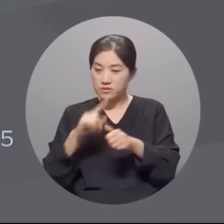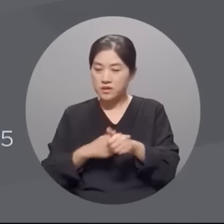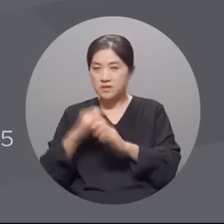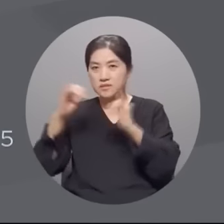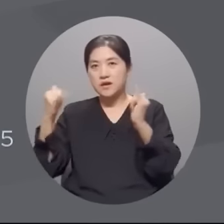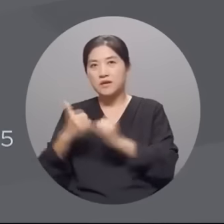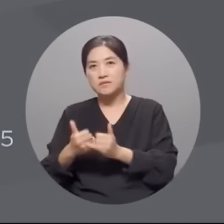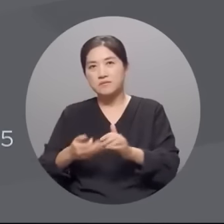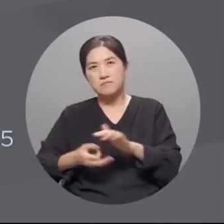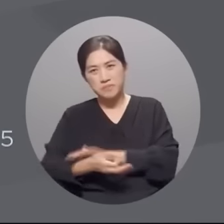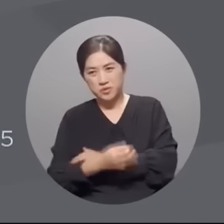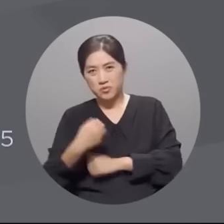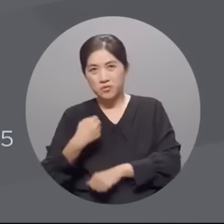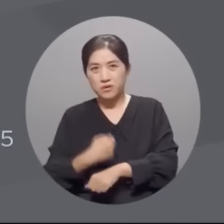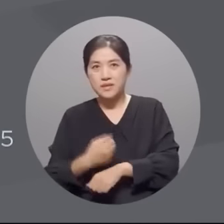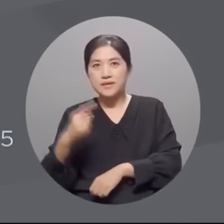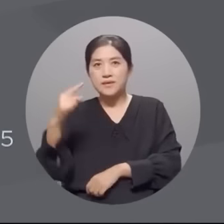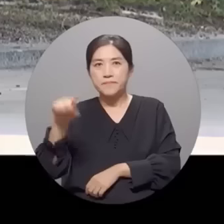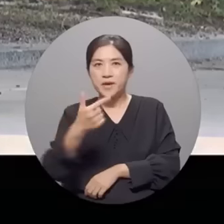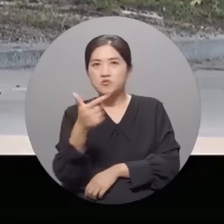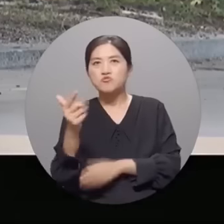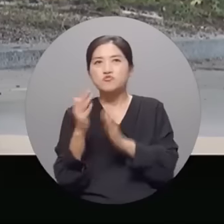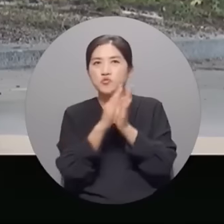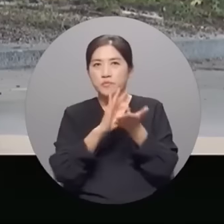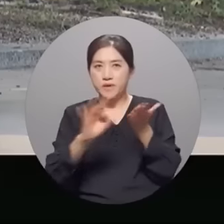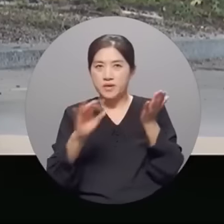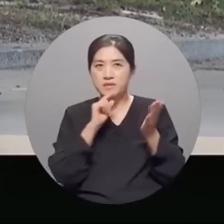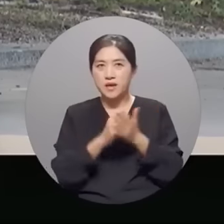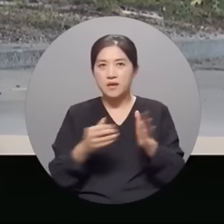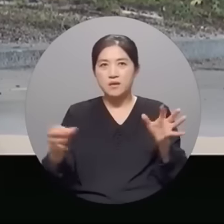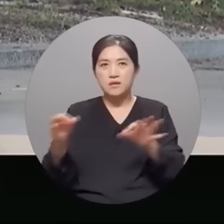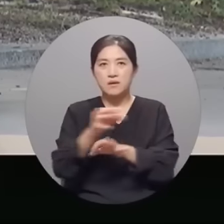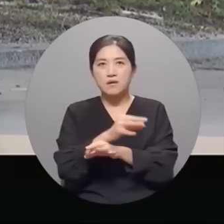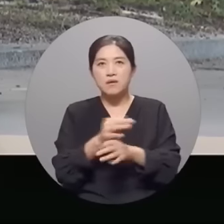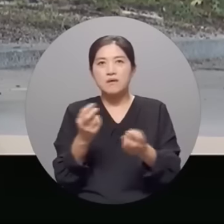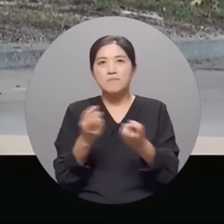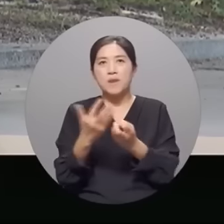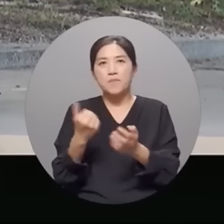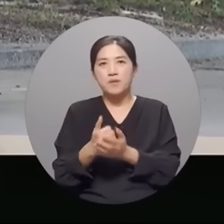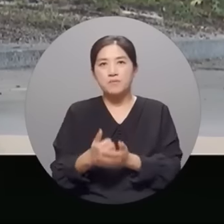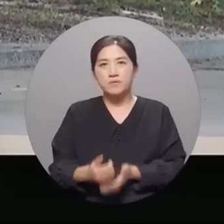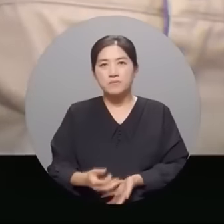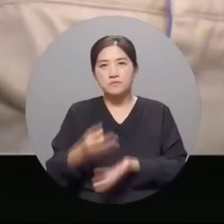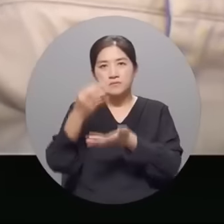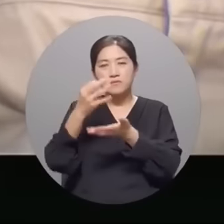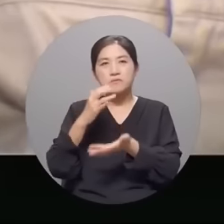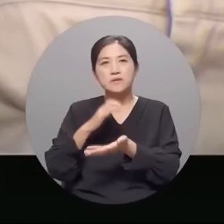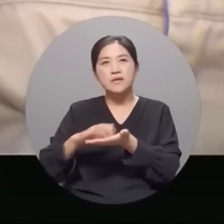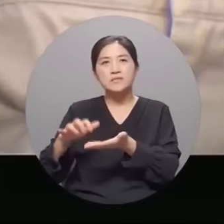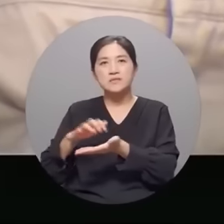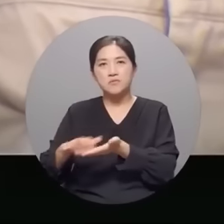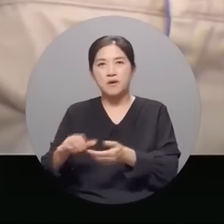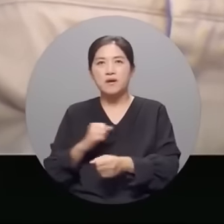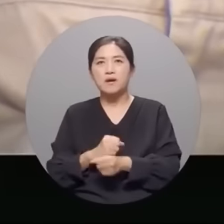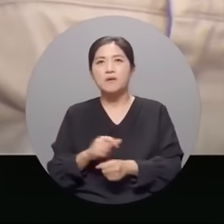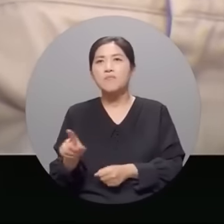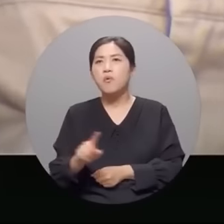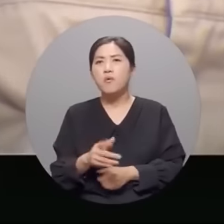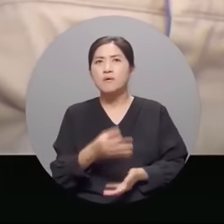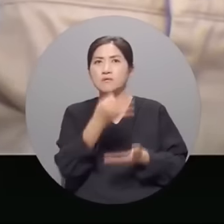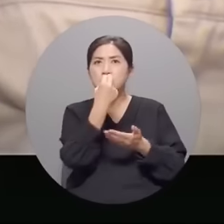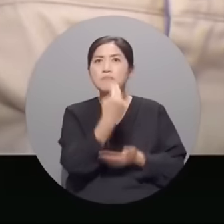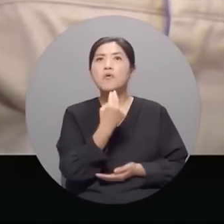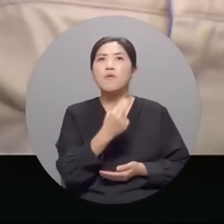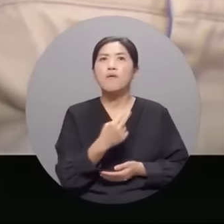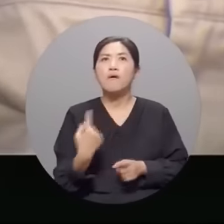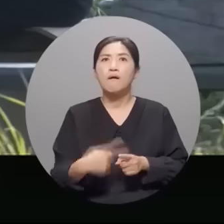비용은 최대 약 106조 원에 달했습니다. 경제적 방법으로 금전적 가치로 환산하는